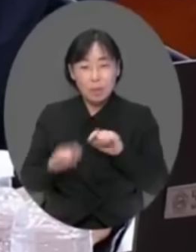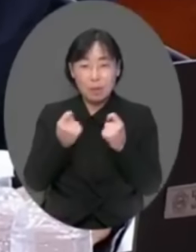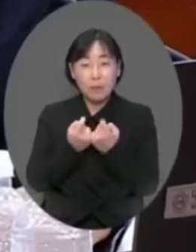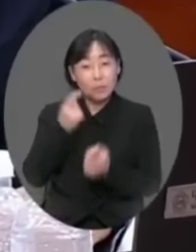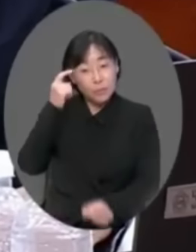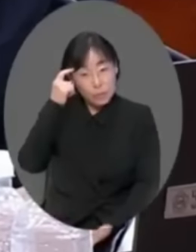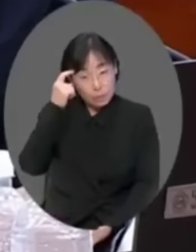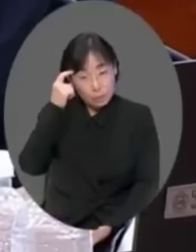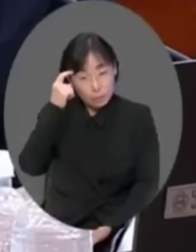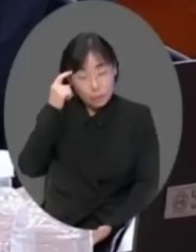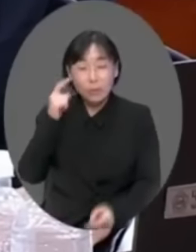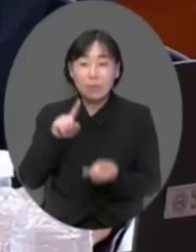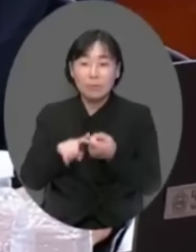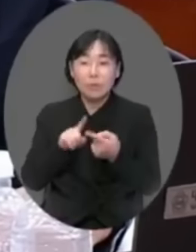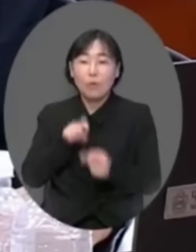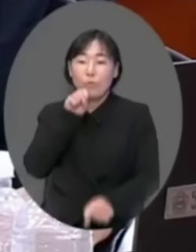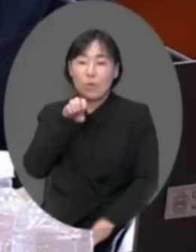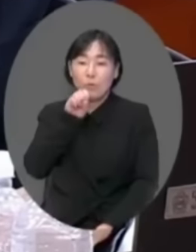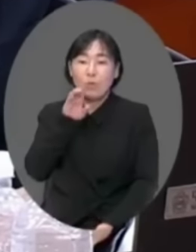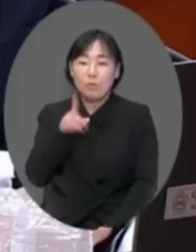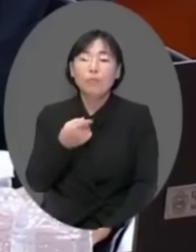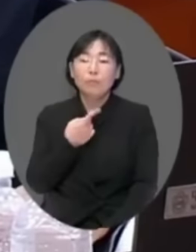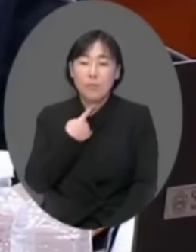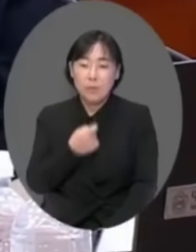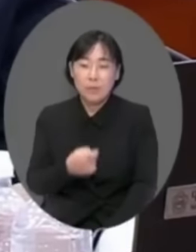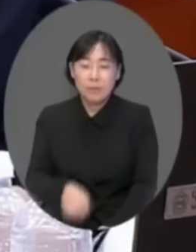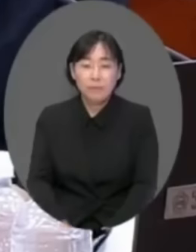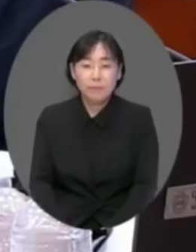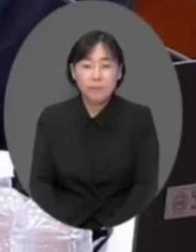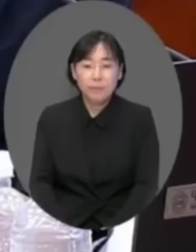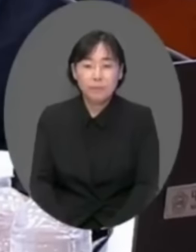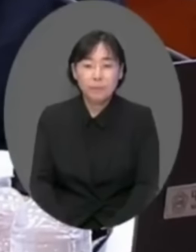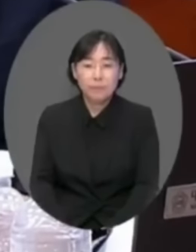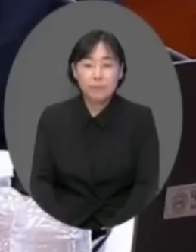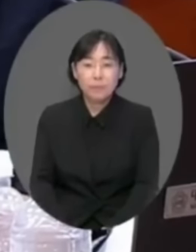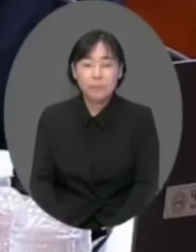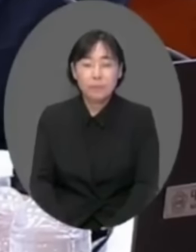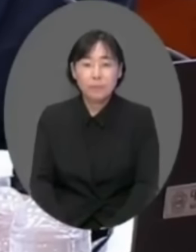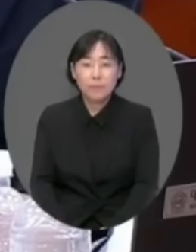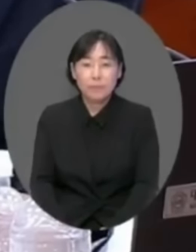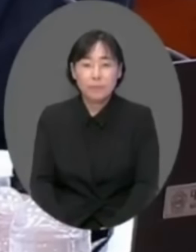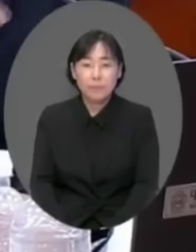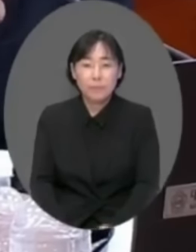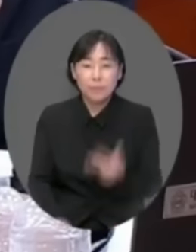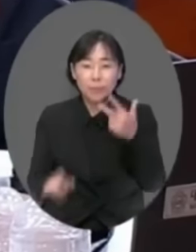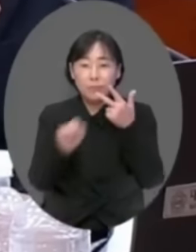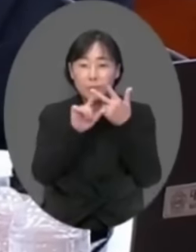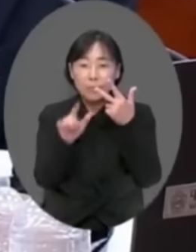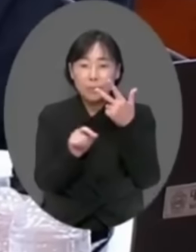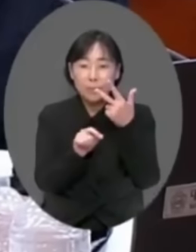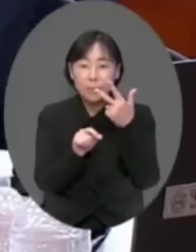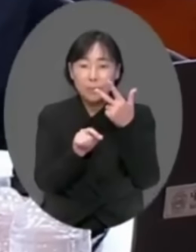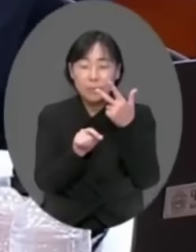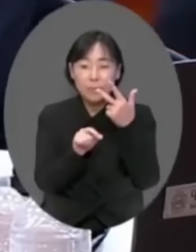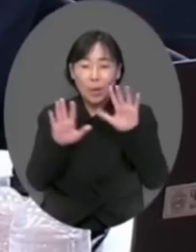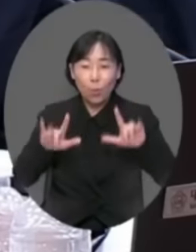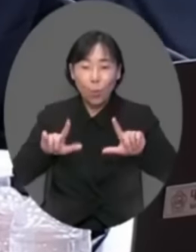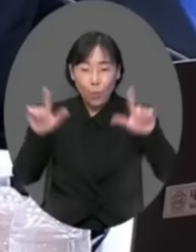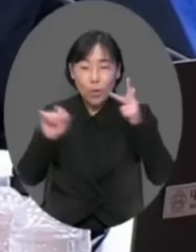제가 얘기한 걸로 저는 그렇게 그 말씀드리고 싶습니다 그 7월 달에 올 7월